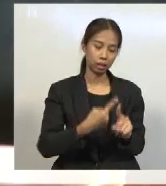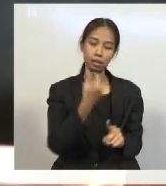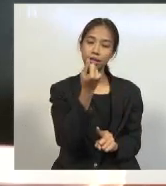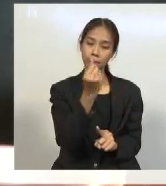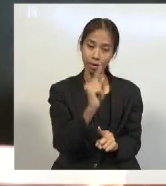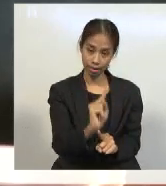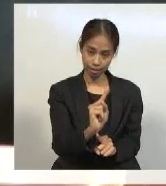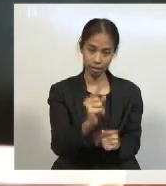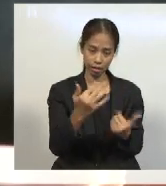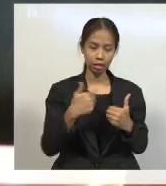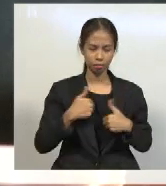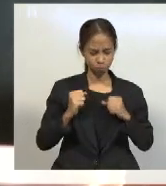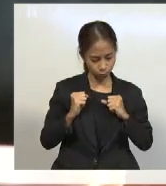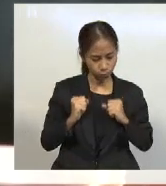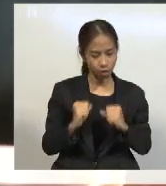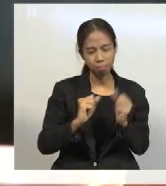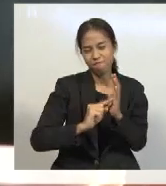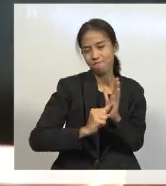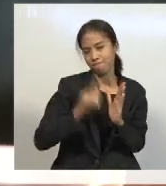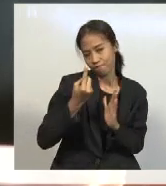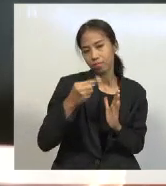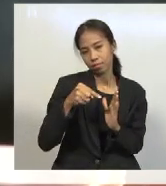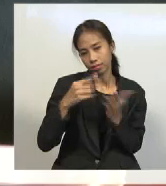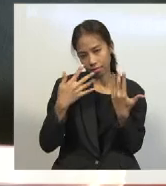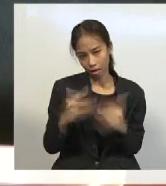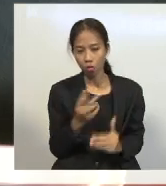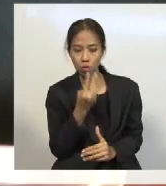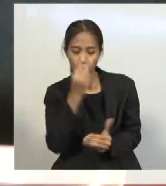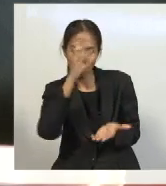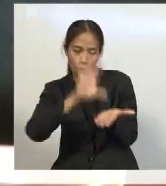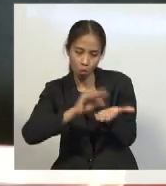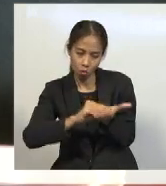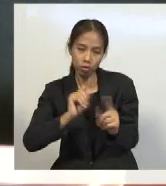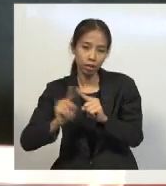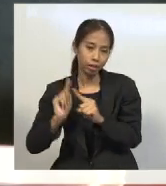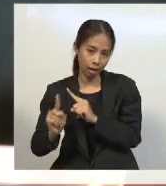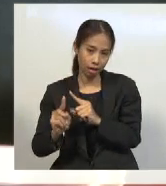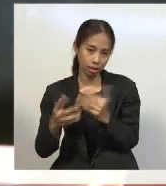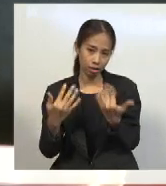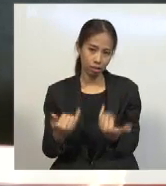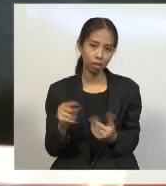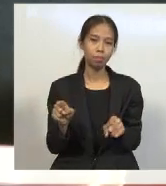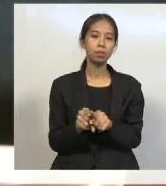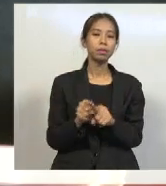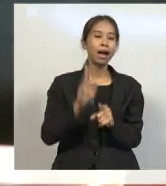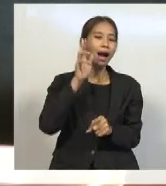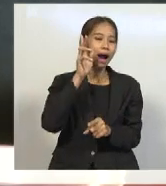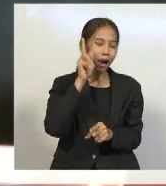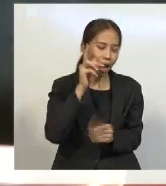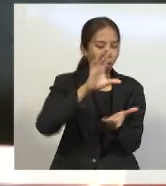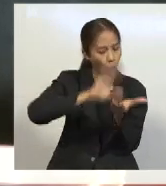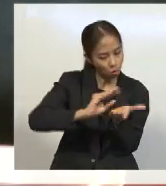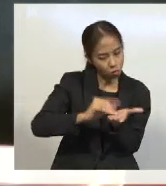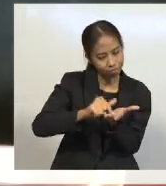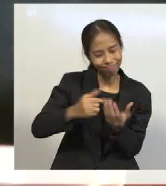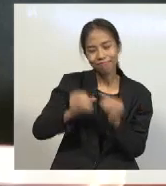ที่1นะครับเราก็พยายามที่จะเริ่มนะฮะติดต่อแล้วก็ดูข้อมูลข่าวสารส่วนใหญ่เป็นเรื่องของการนำเสนอสื่อสารข้อมูลให้กับประชาชน